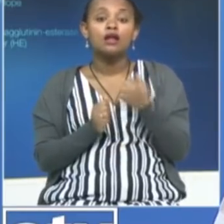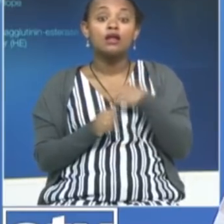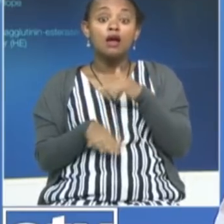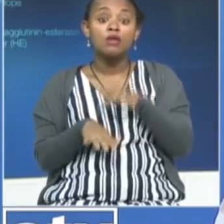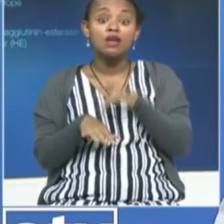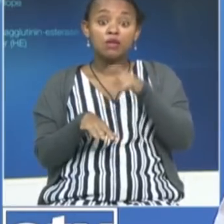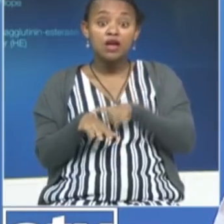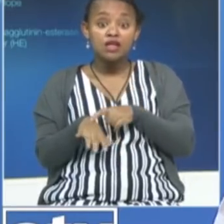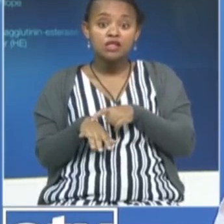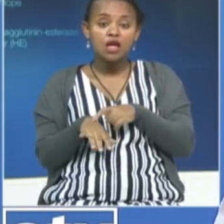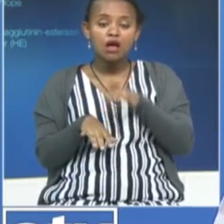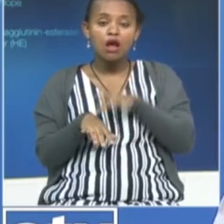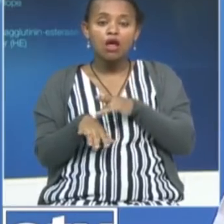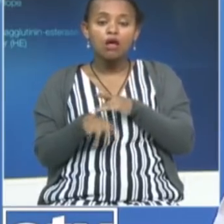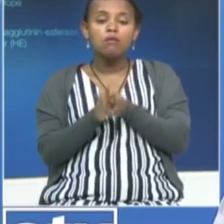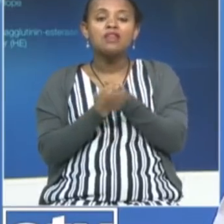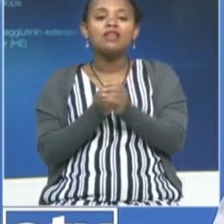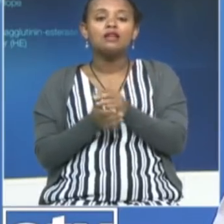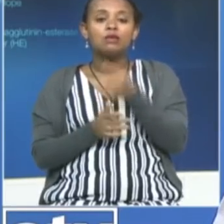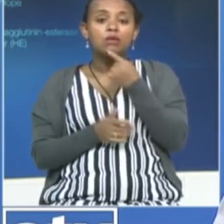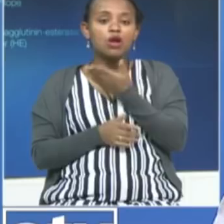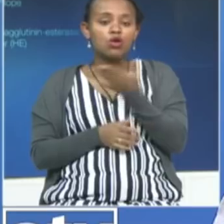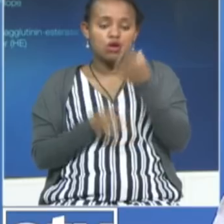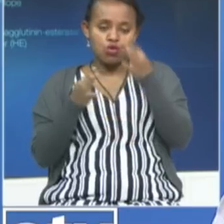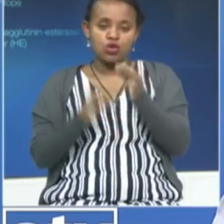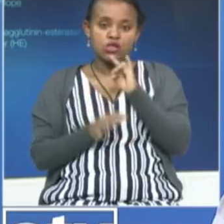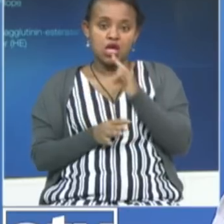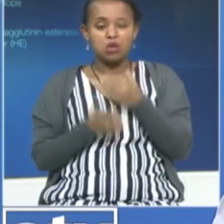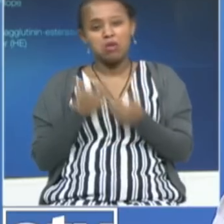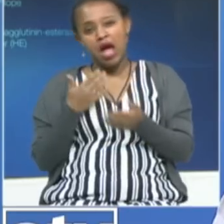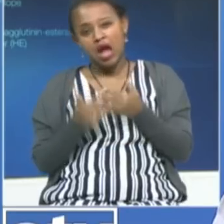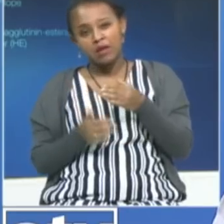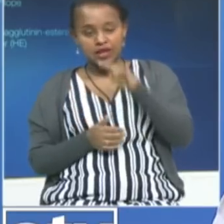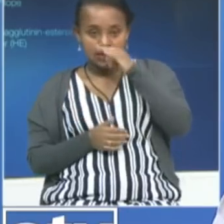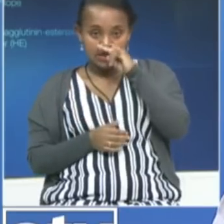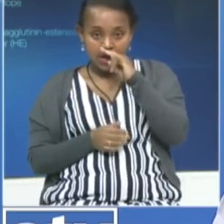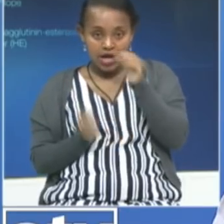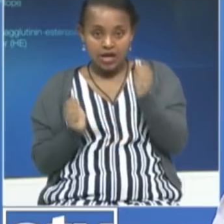ጊዜ ላይ መታጠብ የሚለው ነገር ወሳኝ ነገር ነው። ምናልባት ህጻናት ጋር እንግዲህ